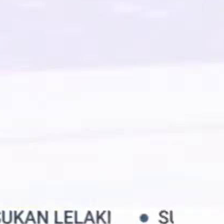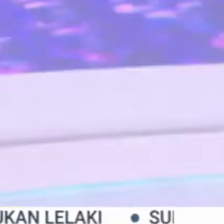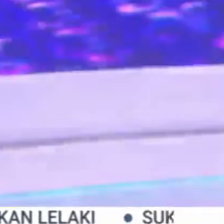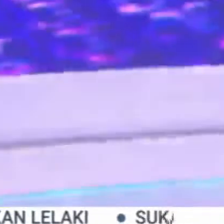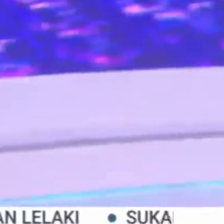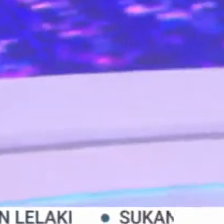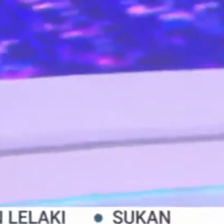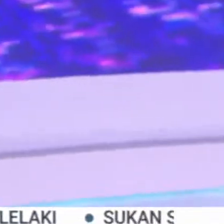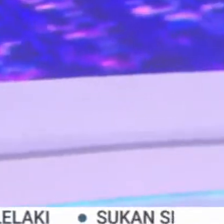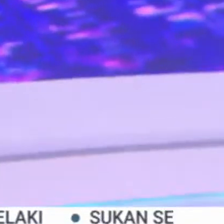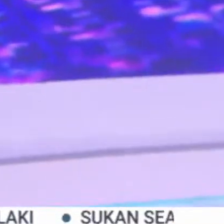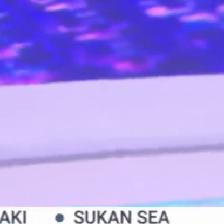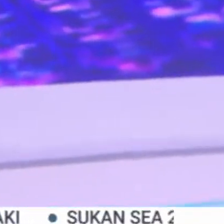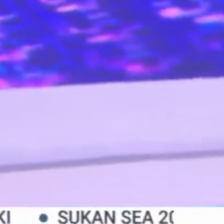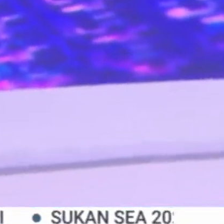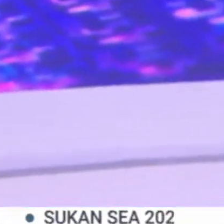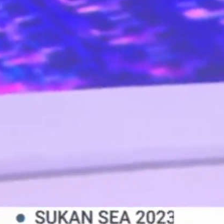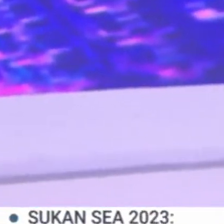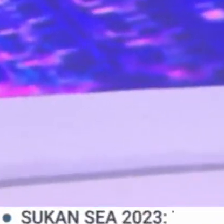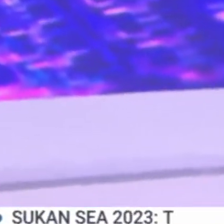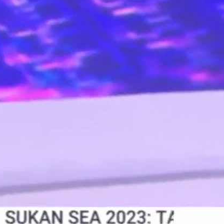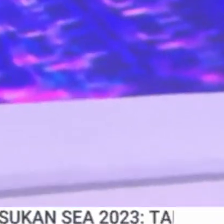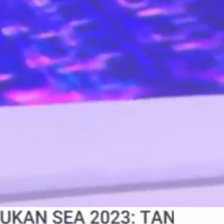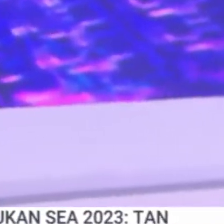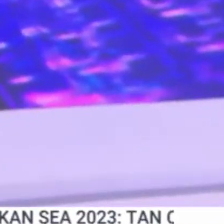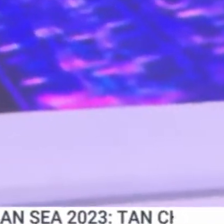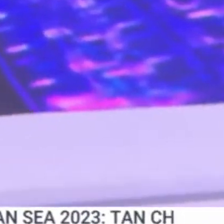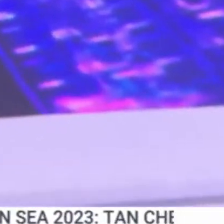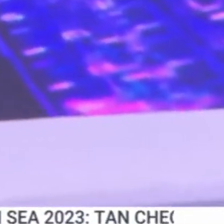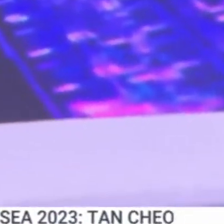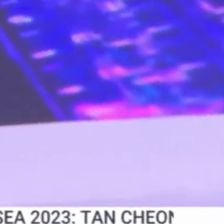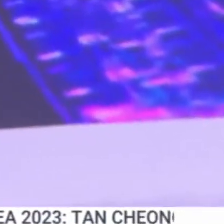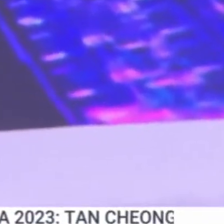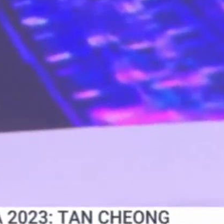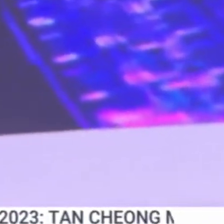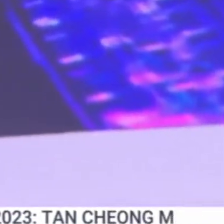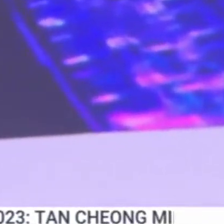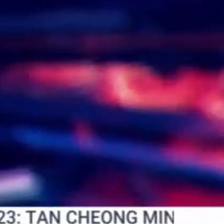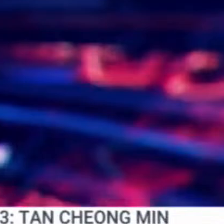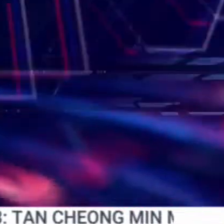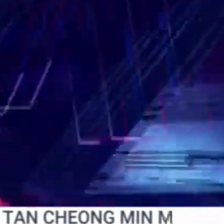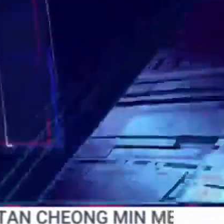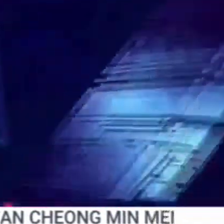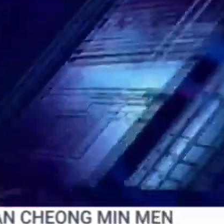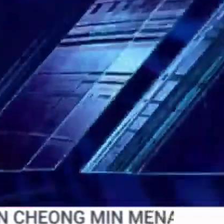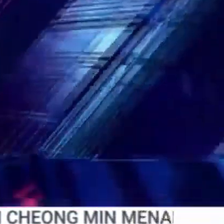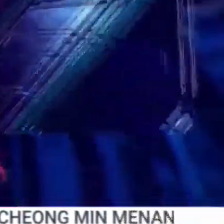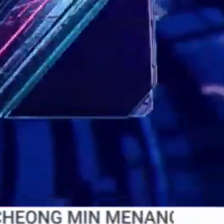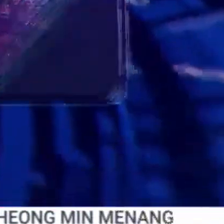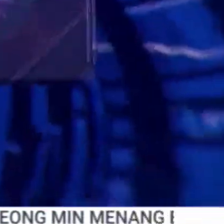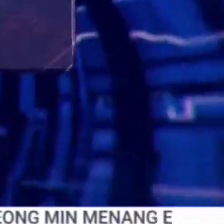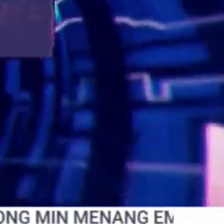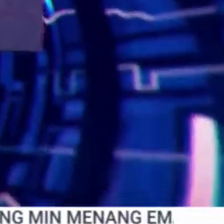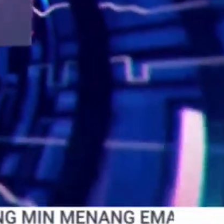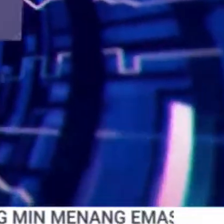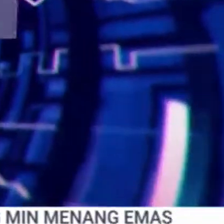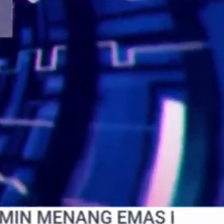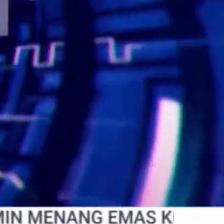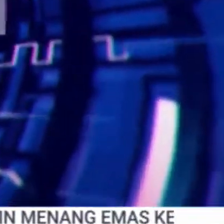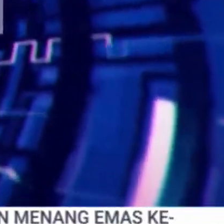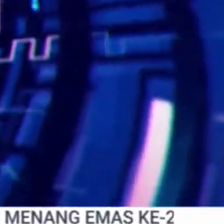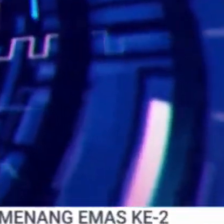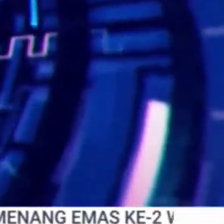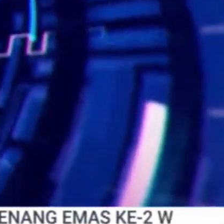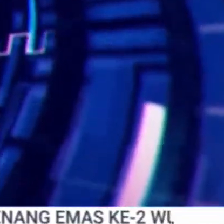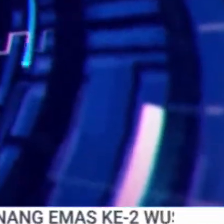Anda nak tengok pemain bowling baca berita? Saksikan saya, Syarat Taufifah dalam Stadium RTM pada 13 dan 14